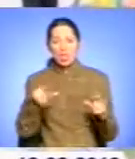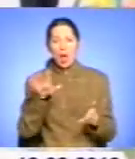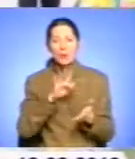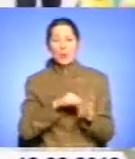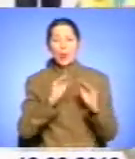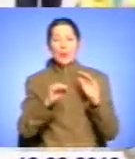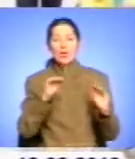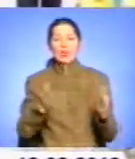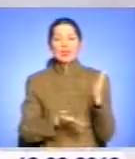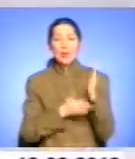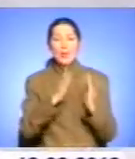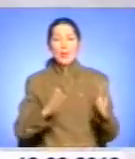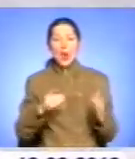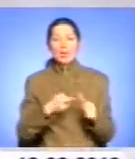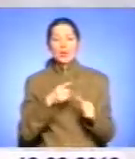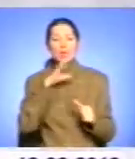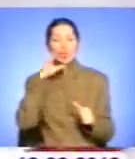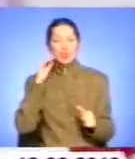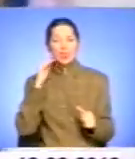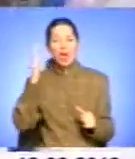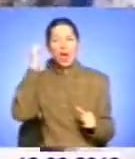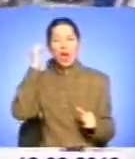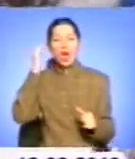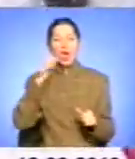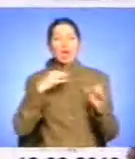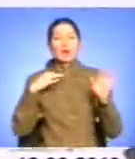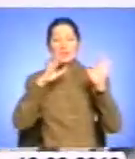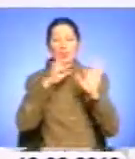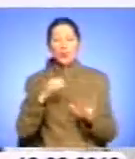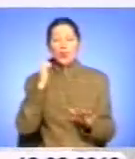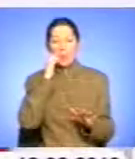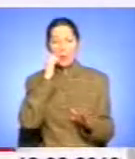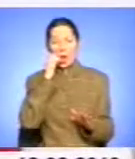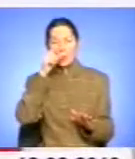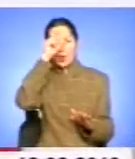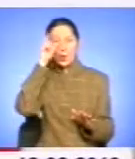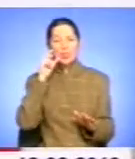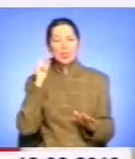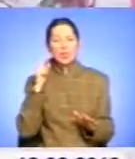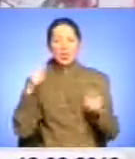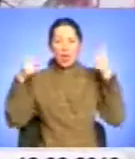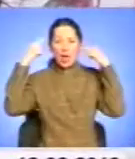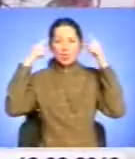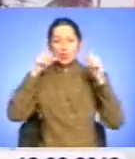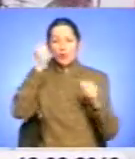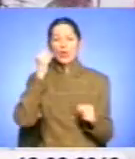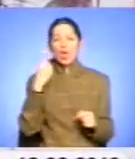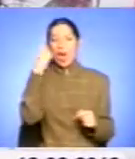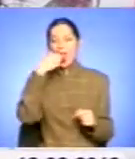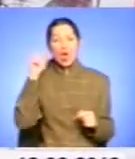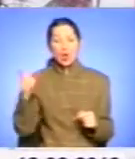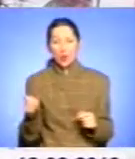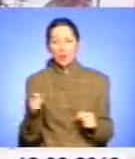Тараса Шевченка сніговими бабами, козаками, казковими героями. Кажуть, що проводити зиму в